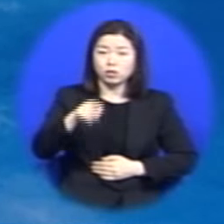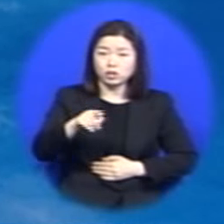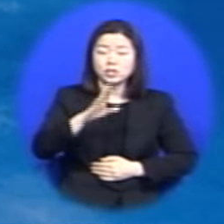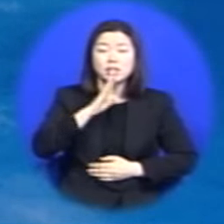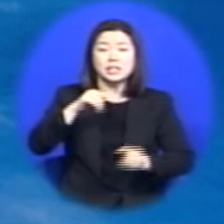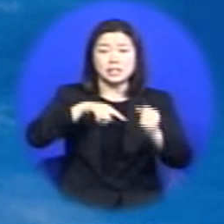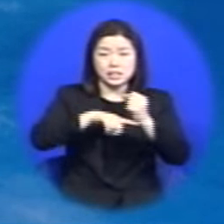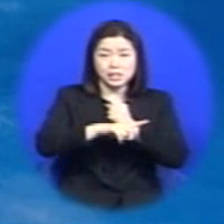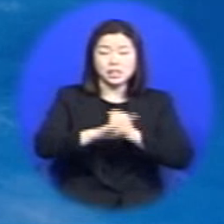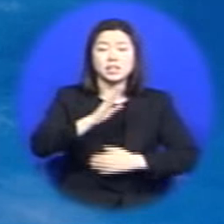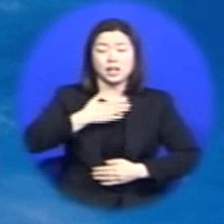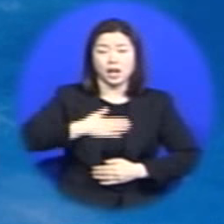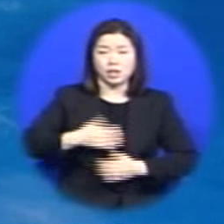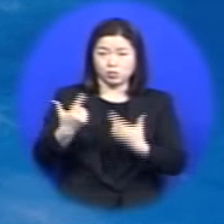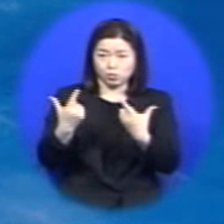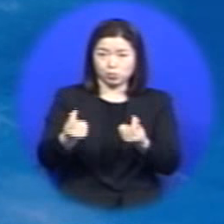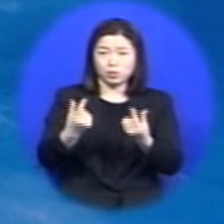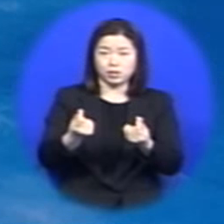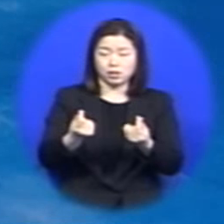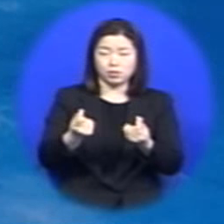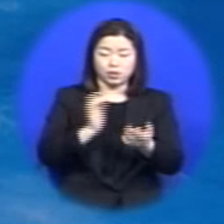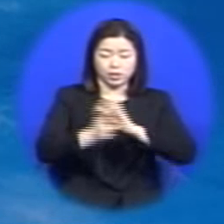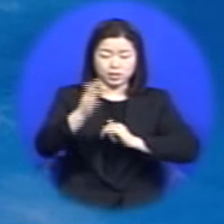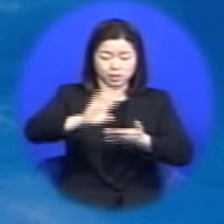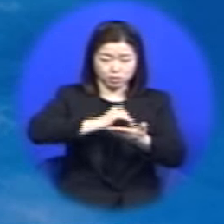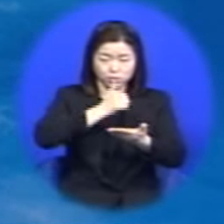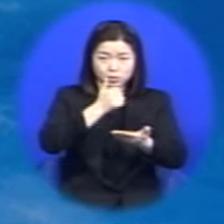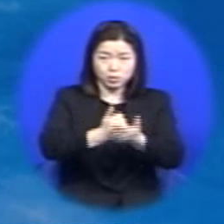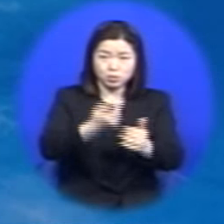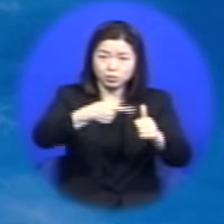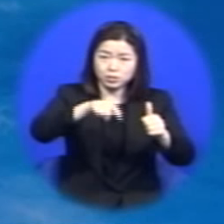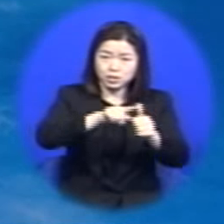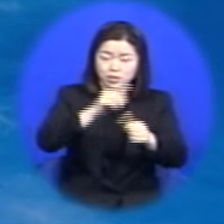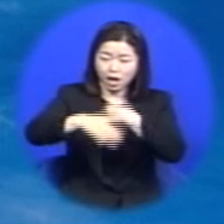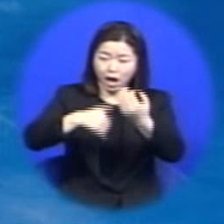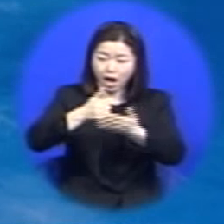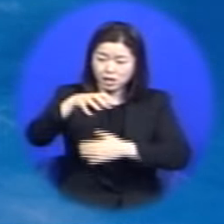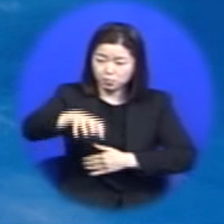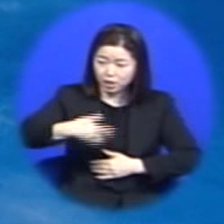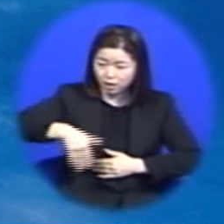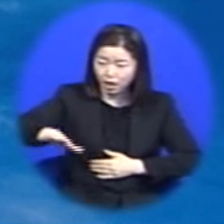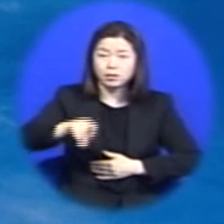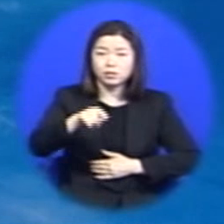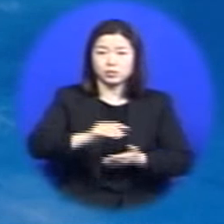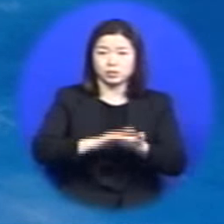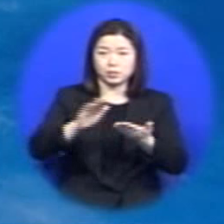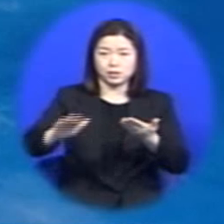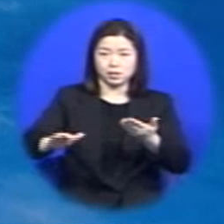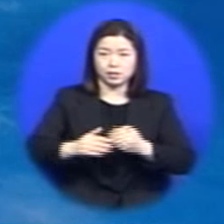것입니다. 예수 그리스도를 의지해서 우리는 하나님께 나아가는 거예요.